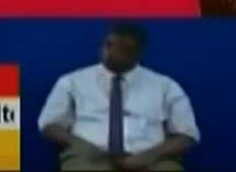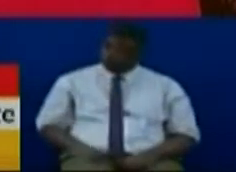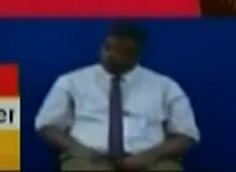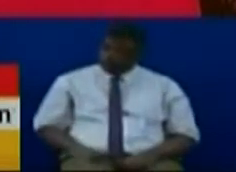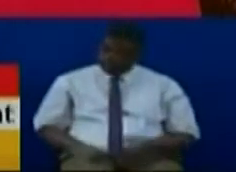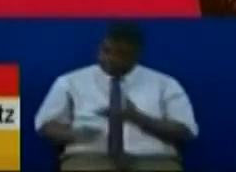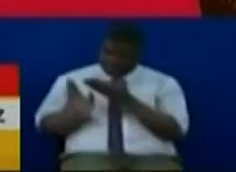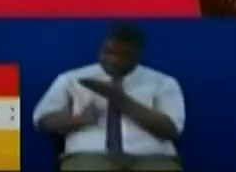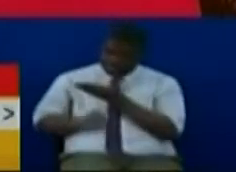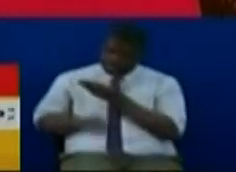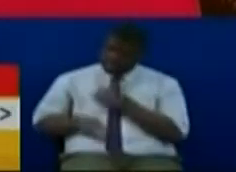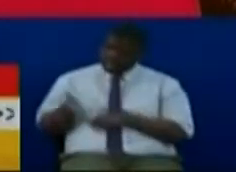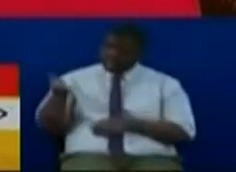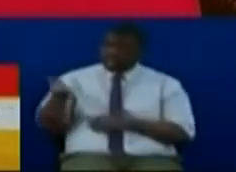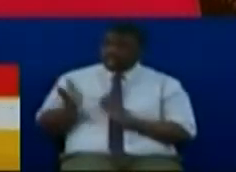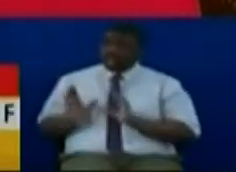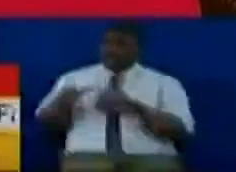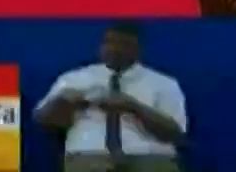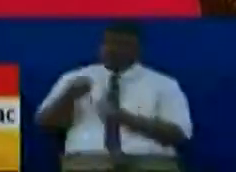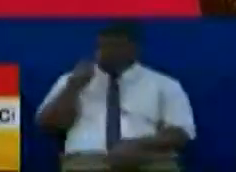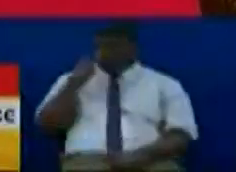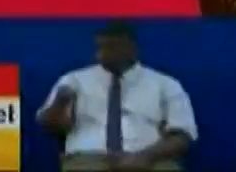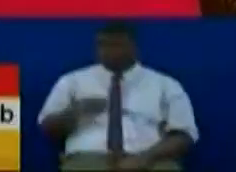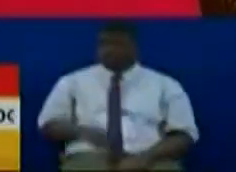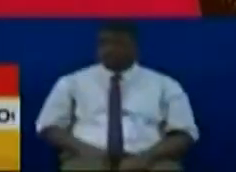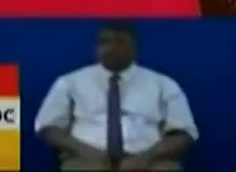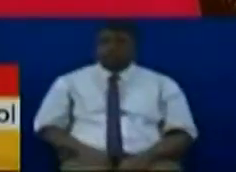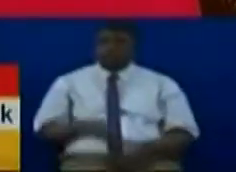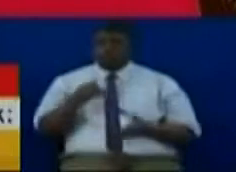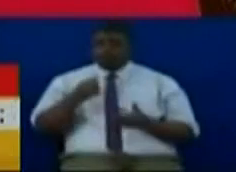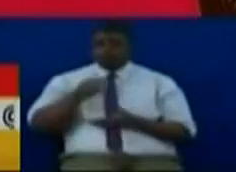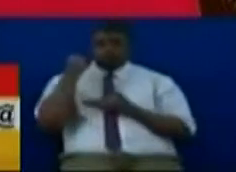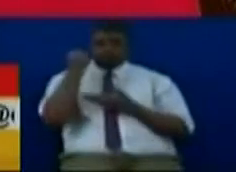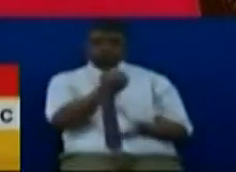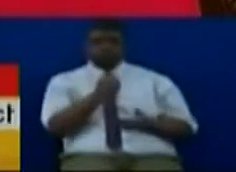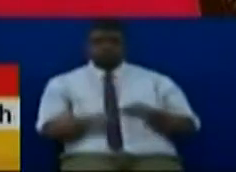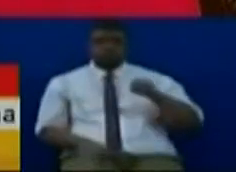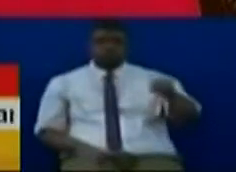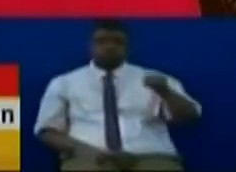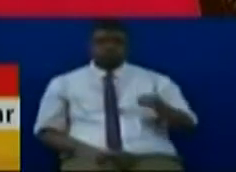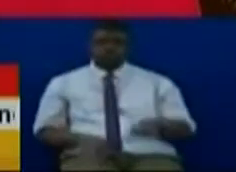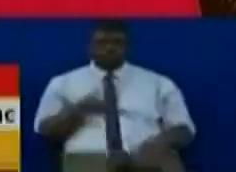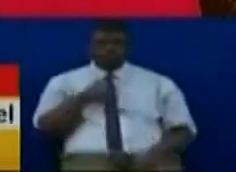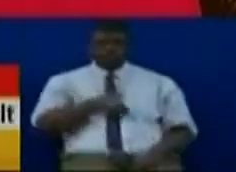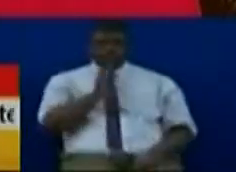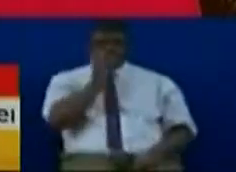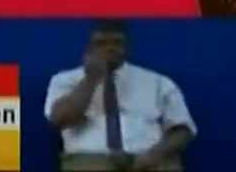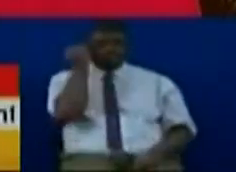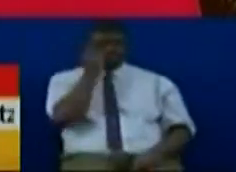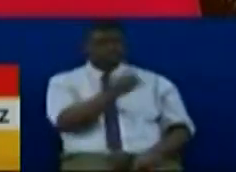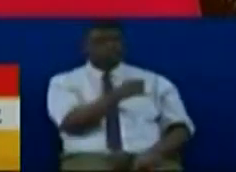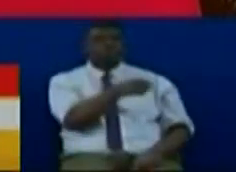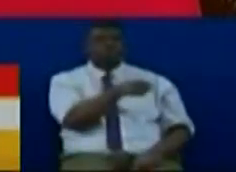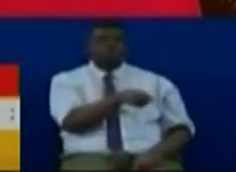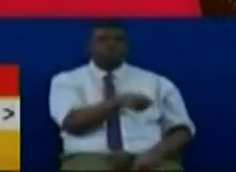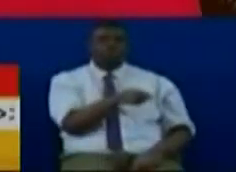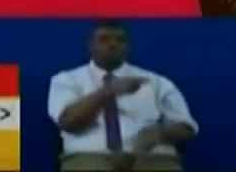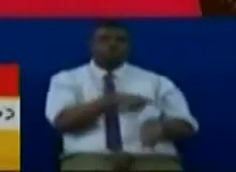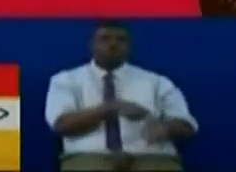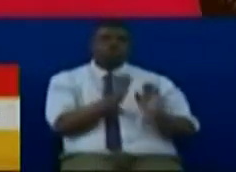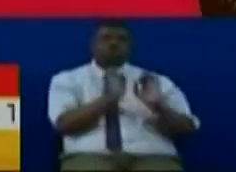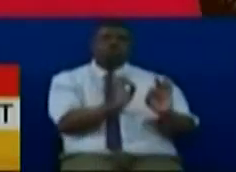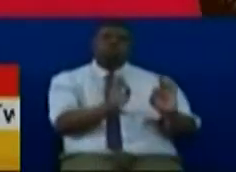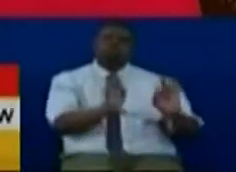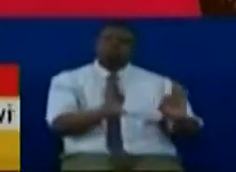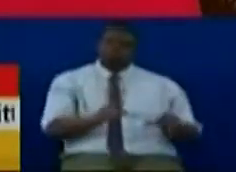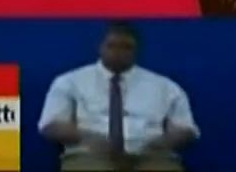hasara hiyo ambayo kamati ilibaini katika uwekezaji huo, ni shauri serikali, huu ni wakati muafaka sasa